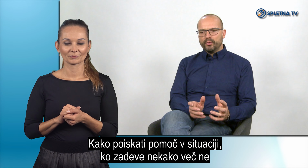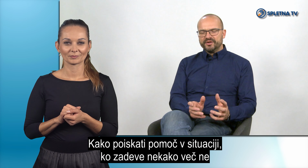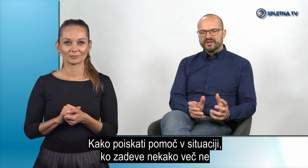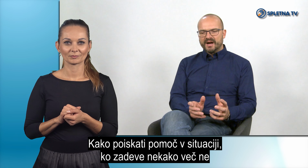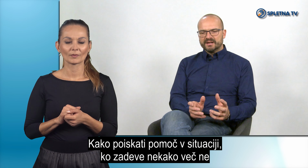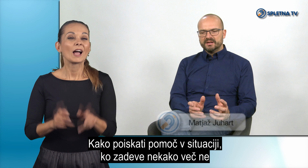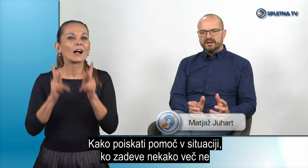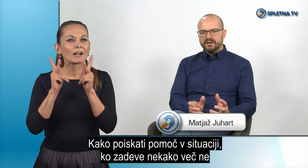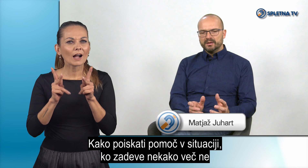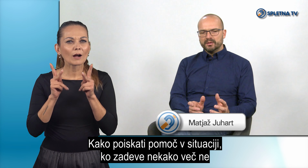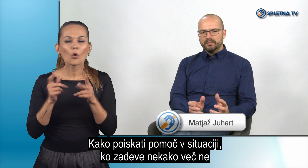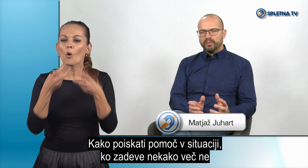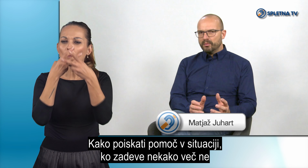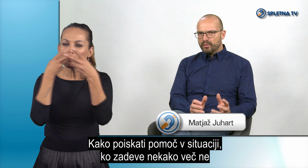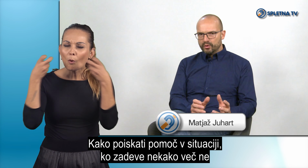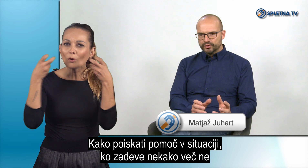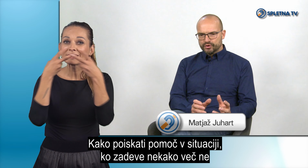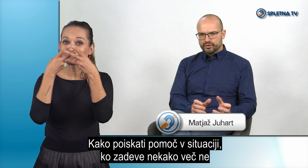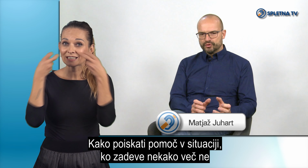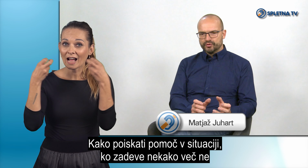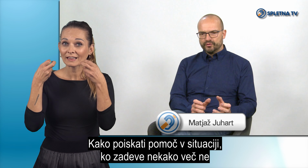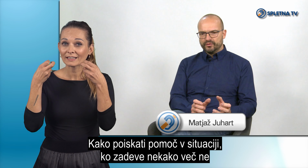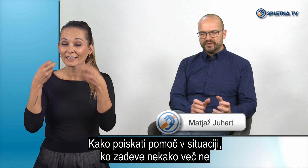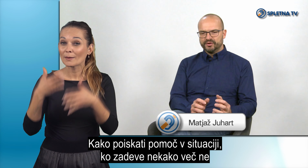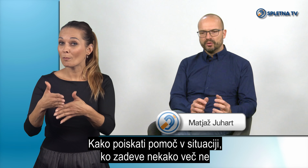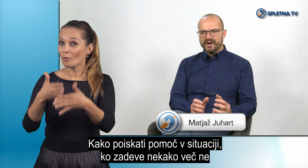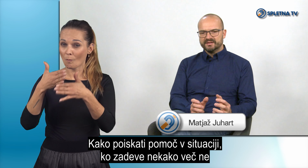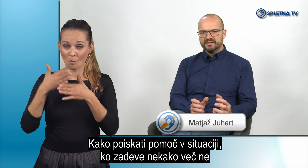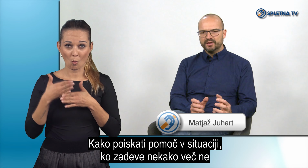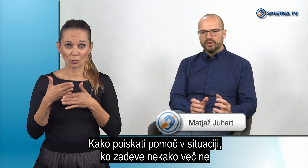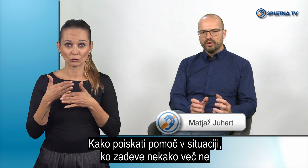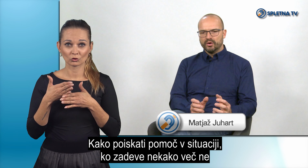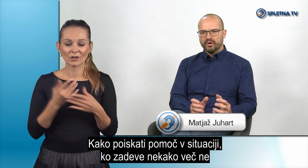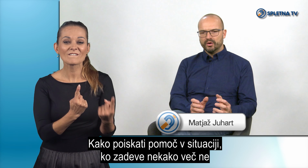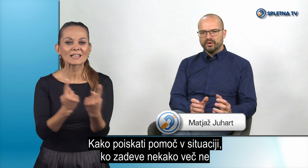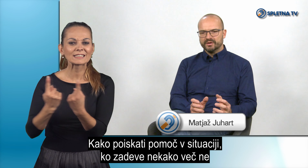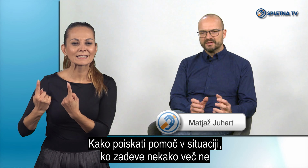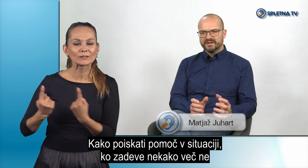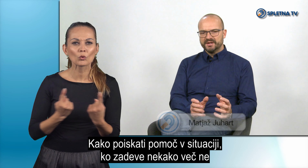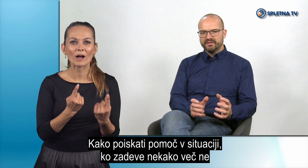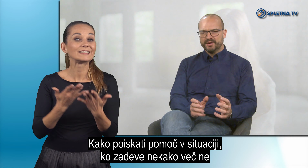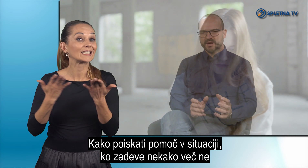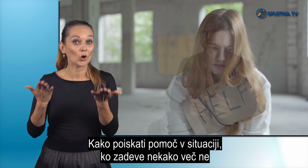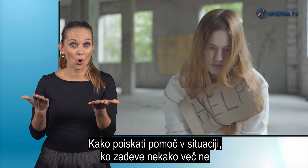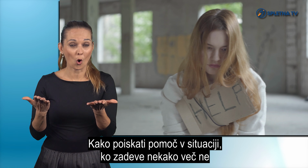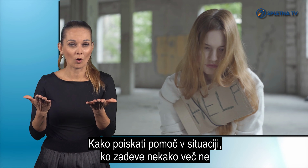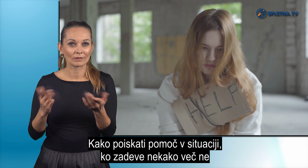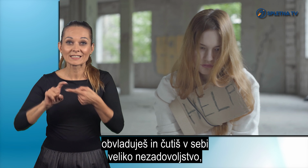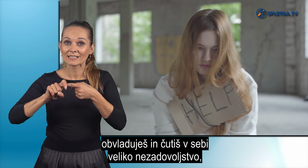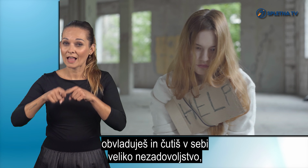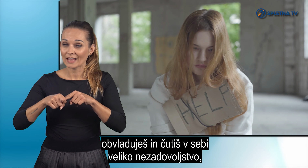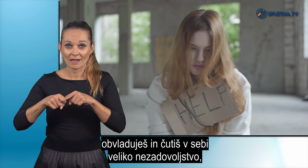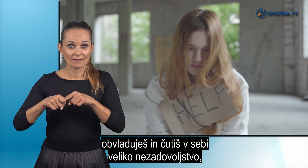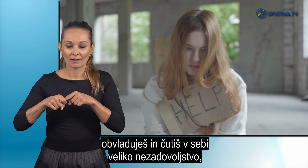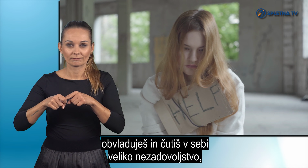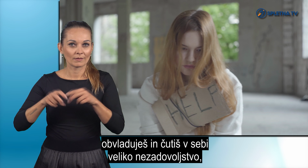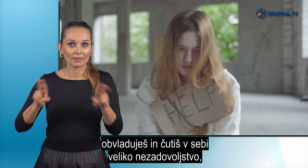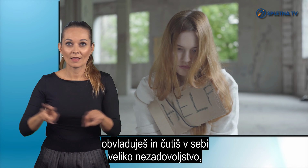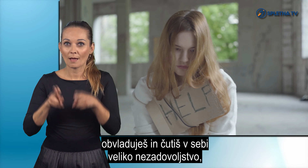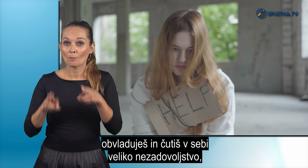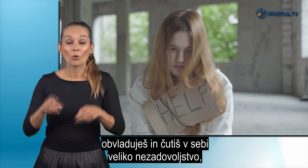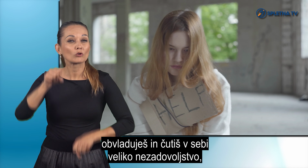Kako poiskati pomoč v situaciji, ko zadevo nekako več ne